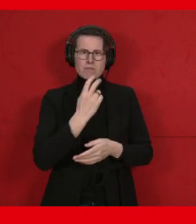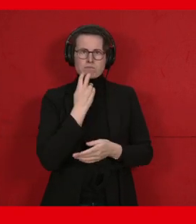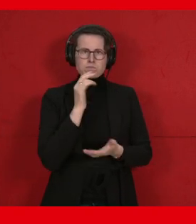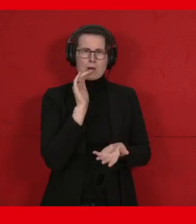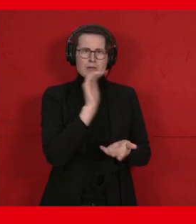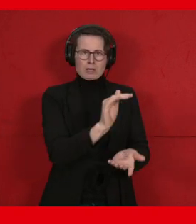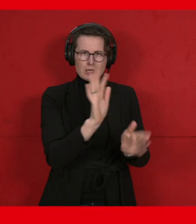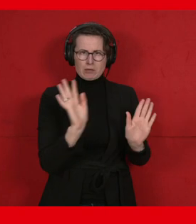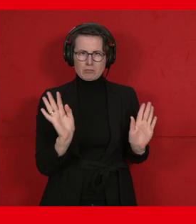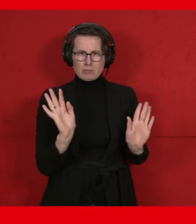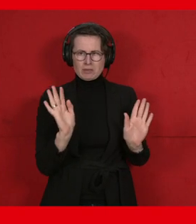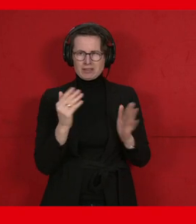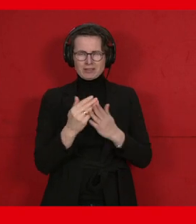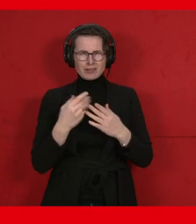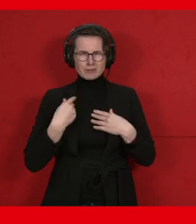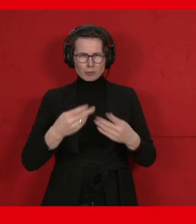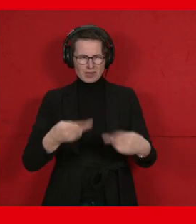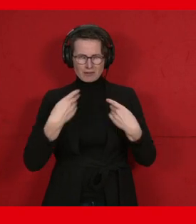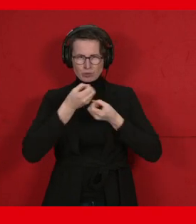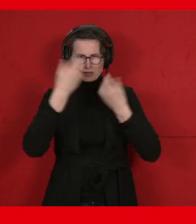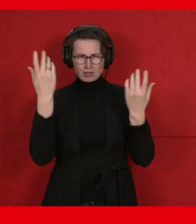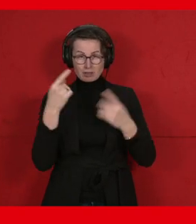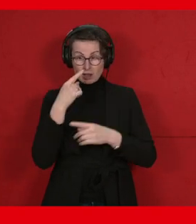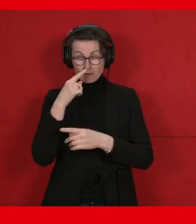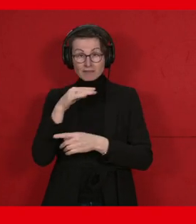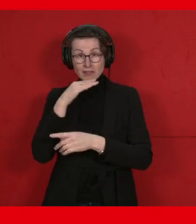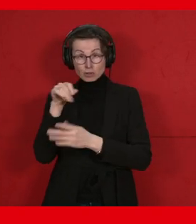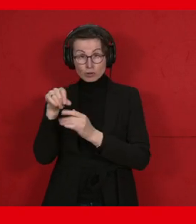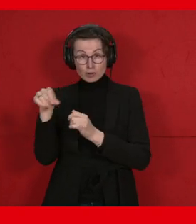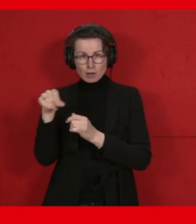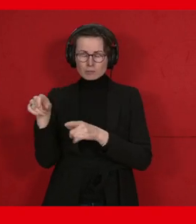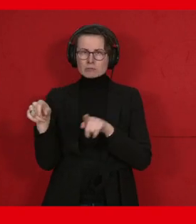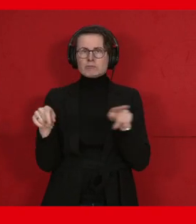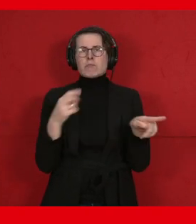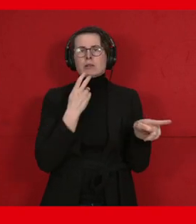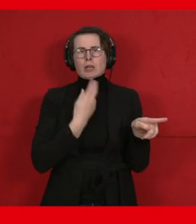heißt, an dieser Stelle wäre für mich die Antwort, zumindest solange wie es knapp ist, relativ klar.